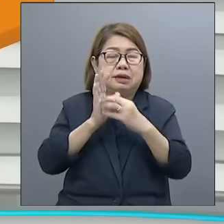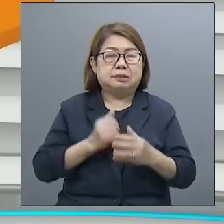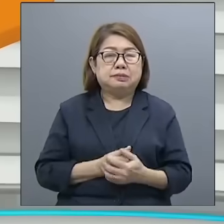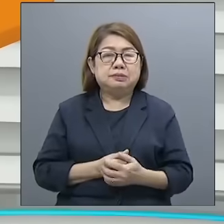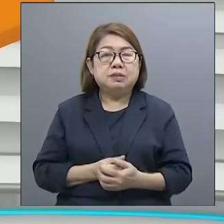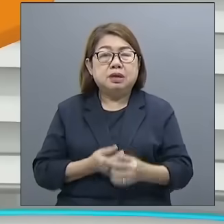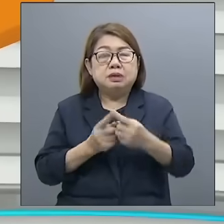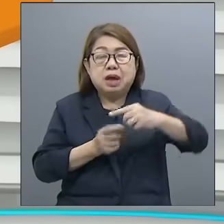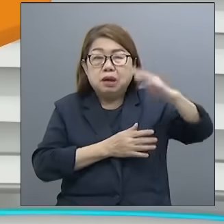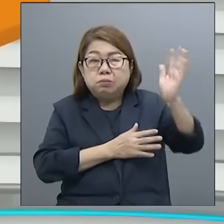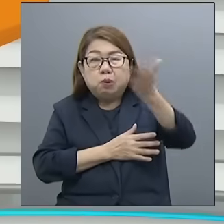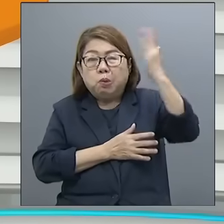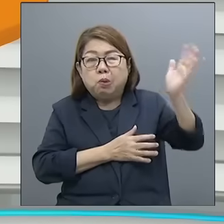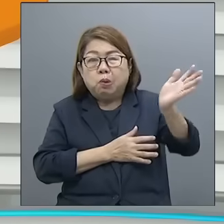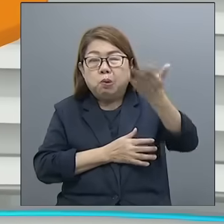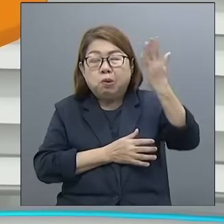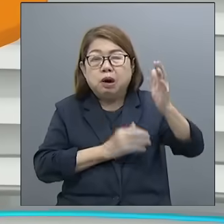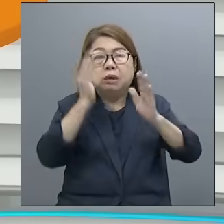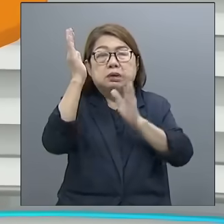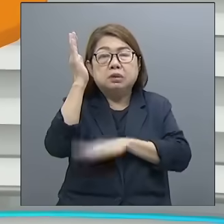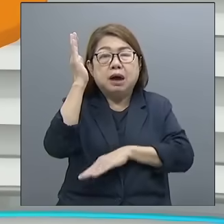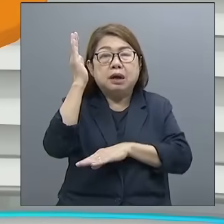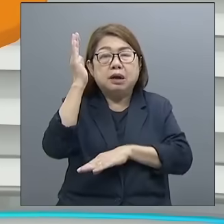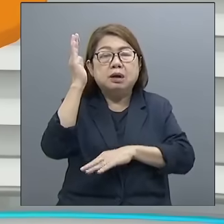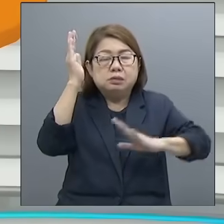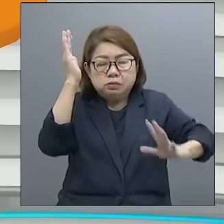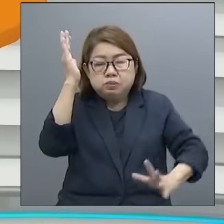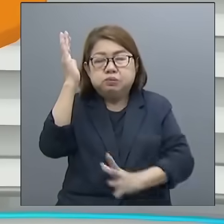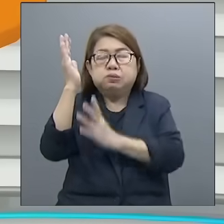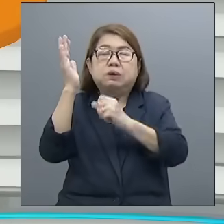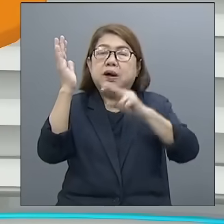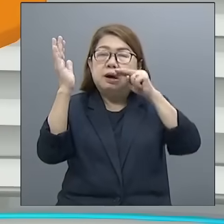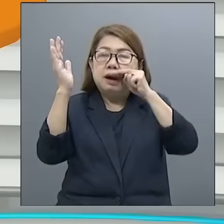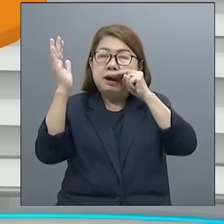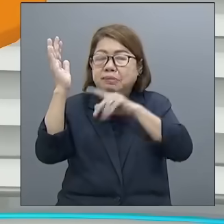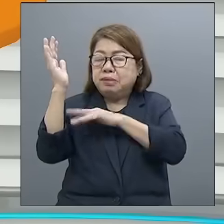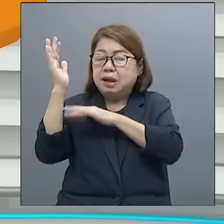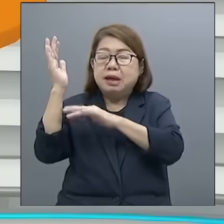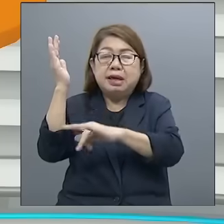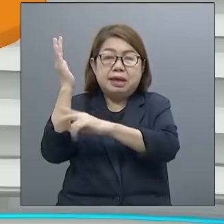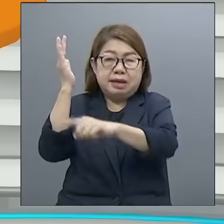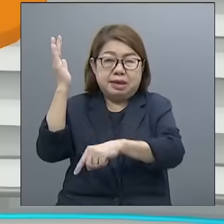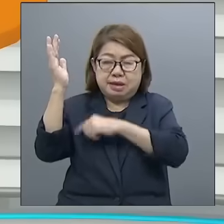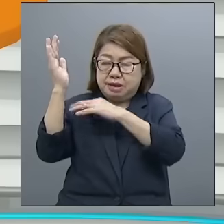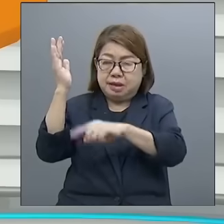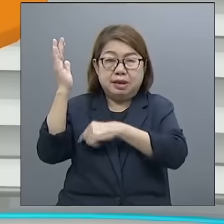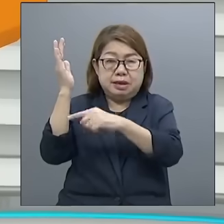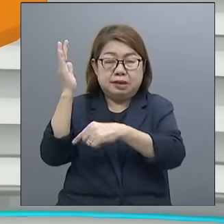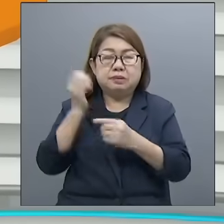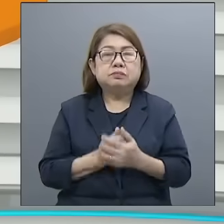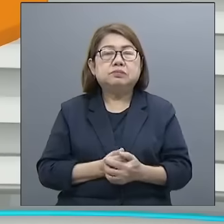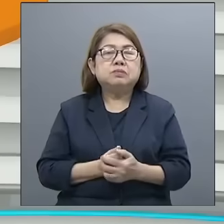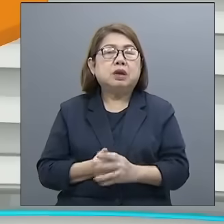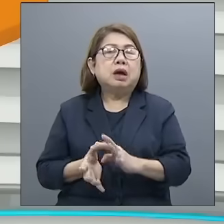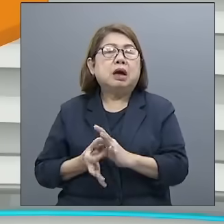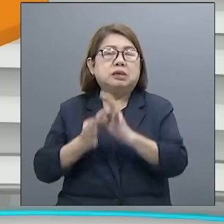ที่กระแสลมมรสุมตะวันตกเฉียงใต้ก็ยังคงพัดเข้ามาปกคลุมทะเลอันดามันประเทศไทยและก็อ่าวไทยส่งผลให้มีฝนตกหนัก